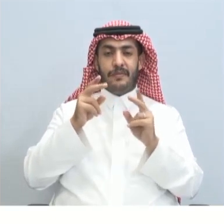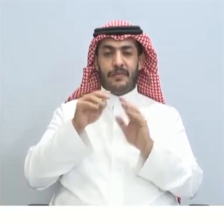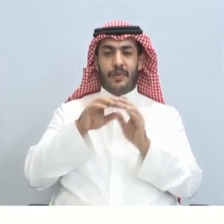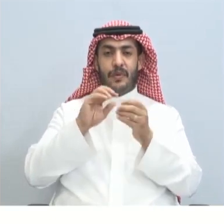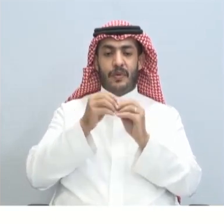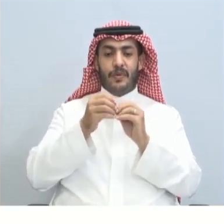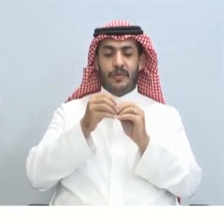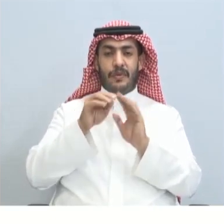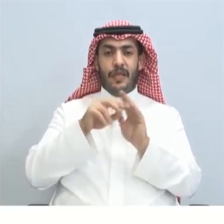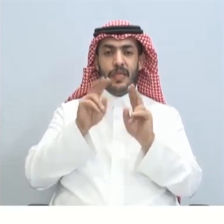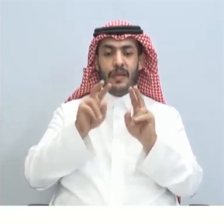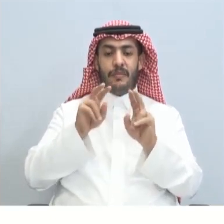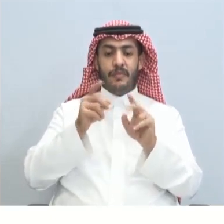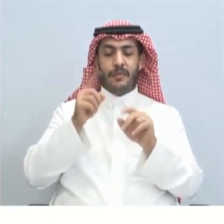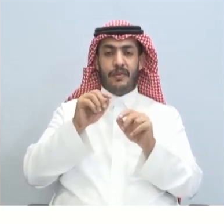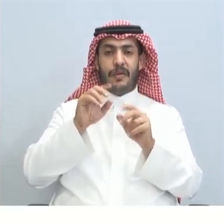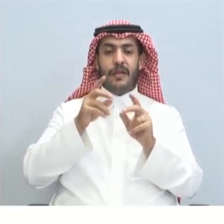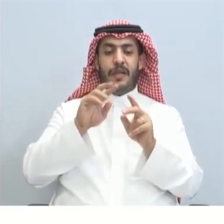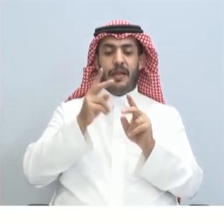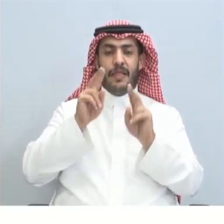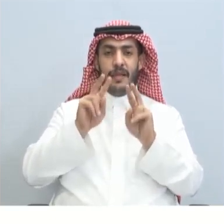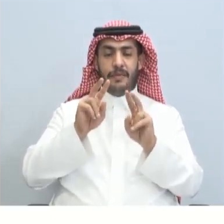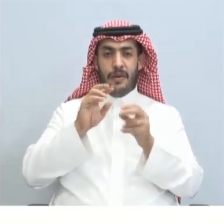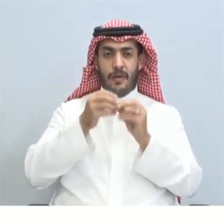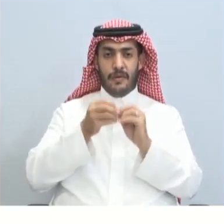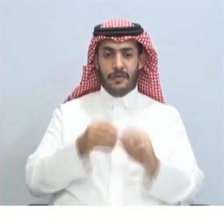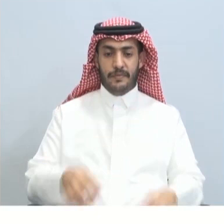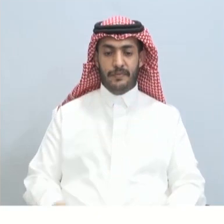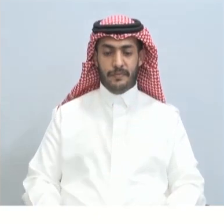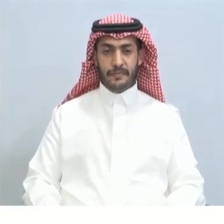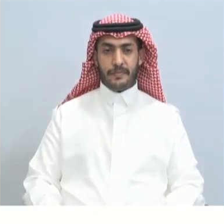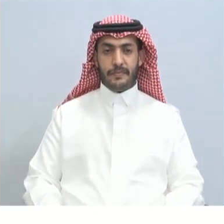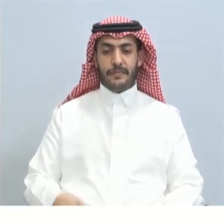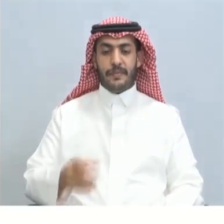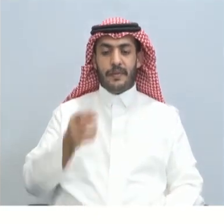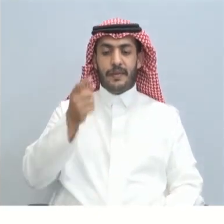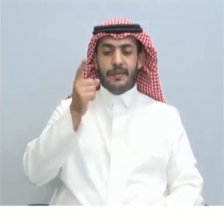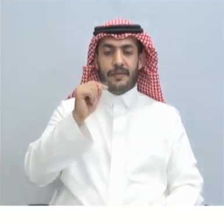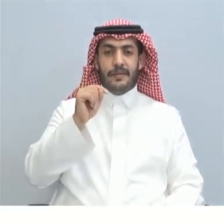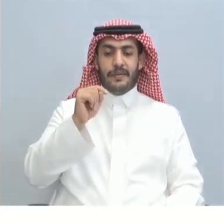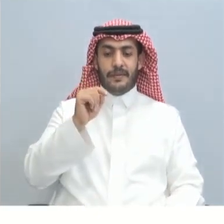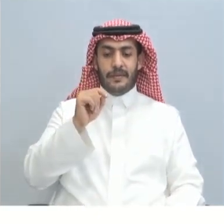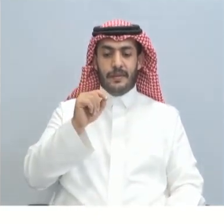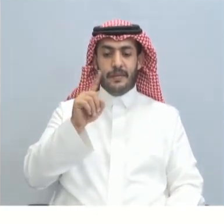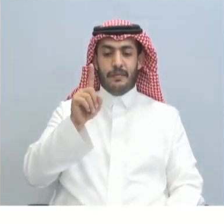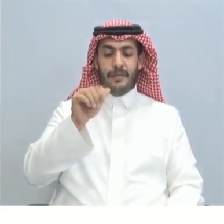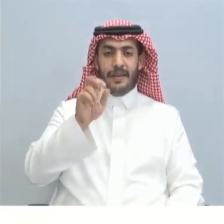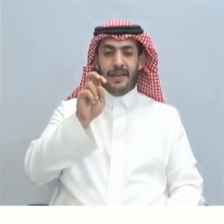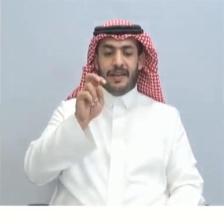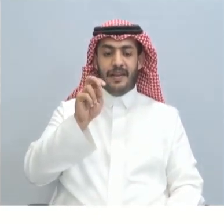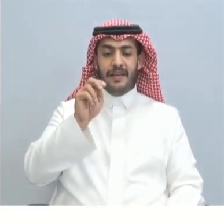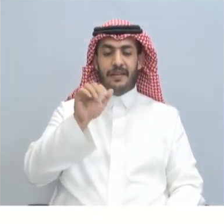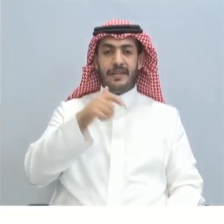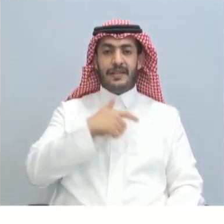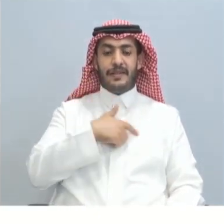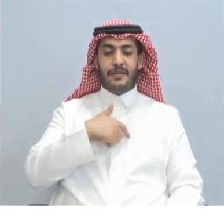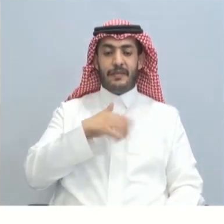اللون معدن ثابت اللون ومعدن غير ثابت اللون كذلك تعرفنا على البريق وذكرنا بانها